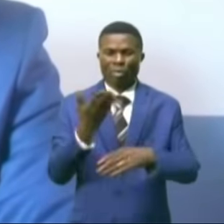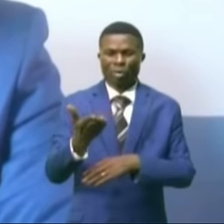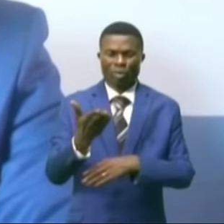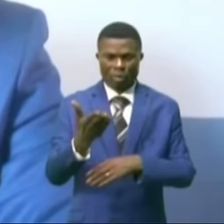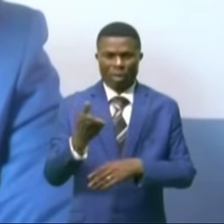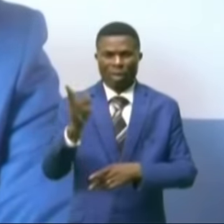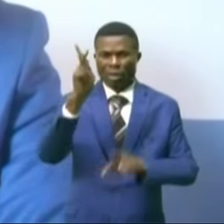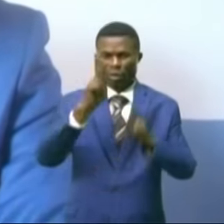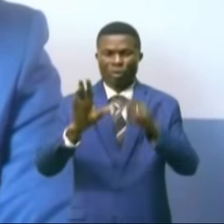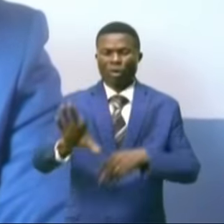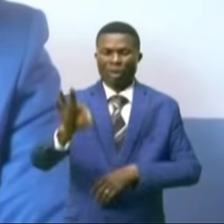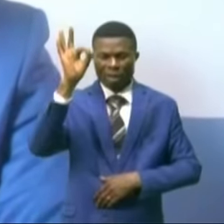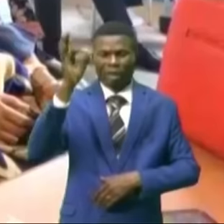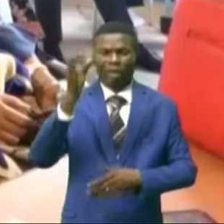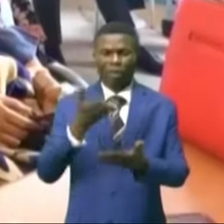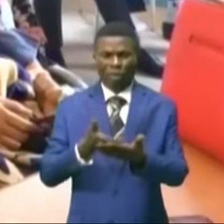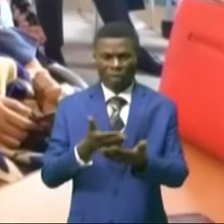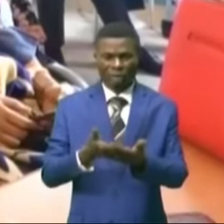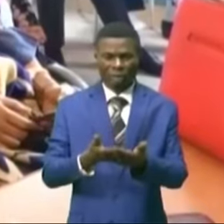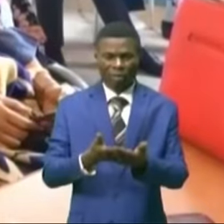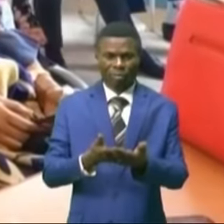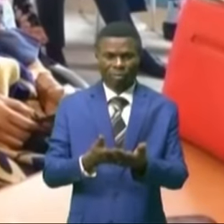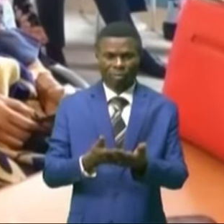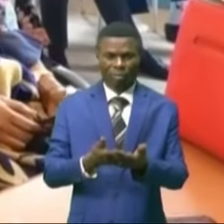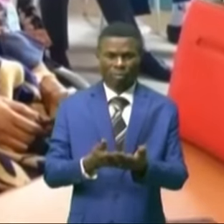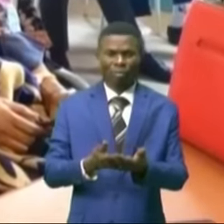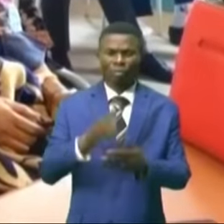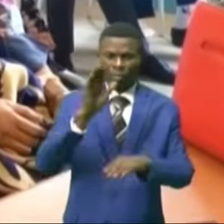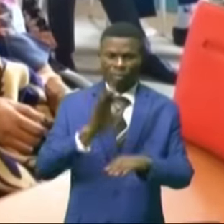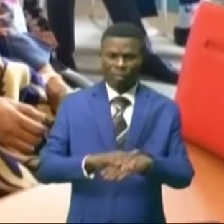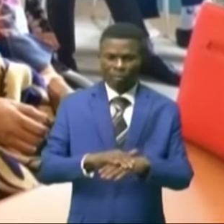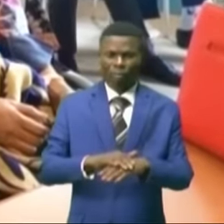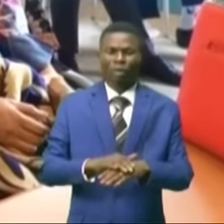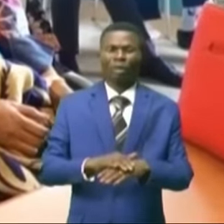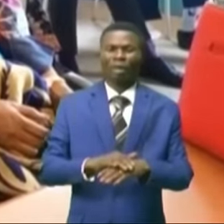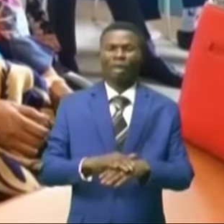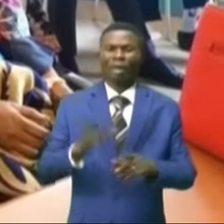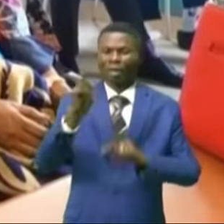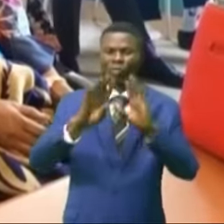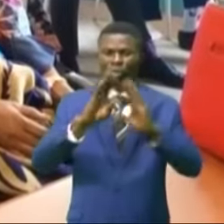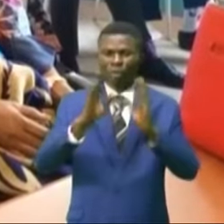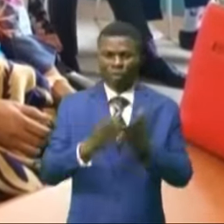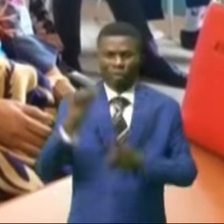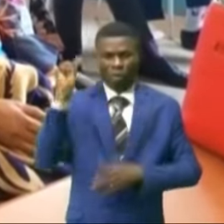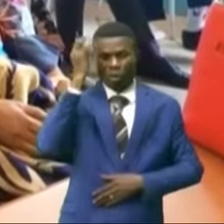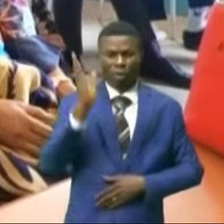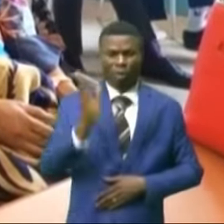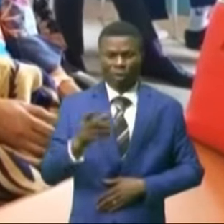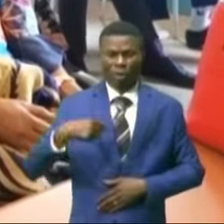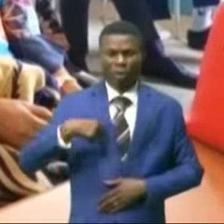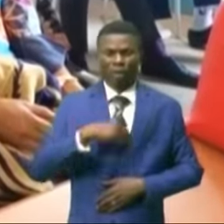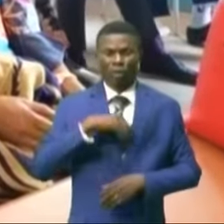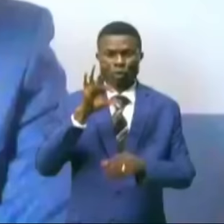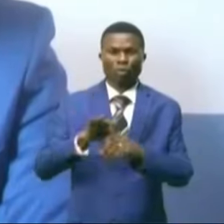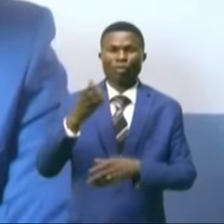pense que ces choix-là aussi doivent être mis avec le contrôle. Donc le gouverneur que nous venons de